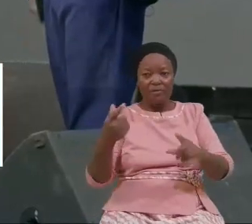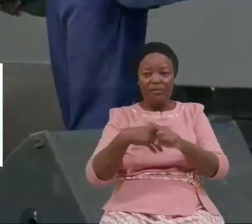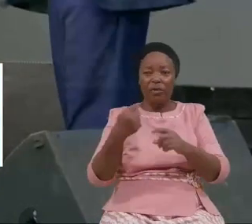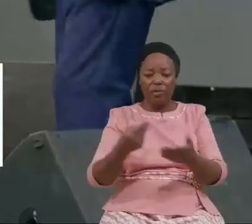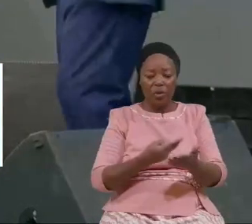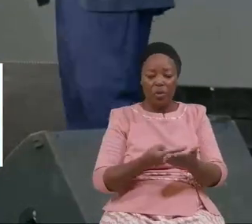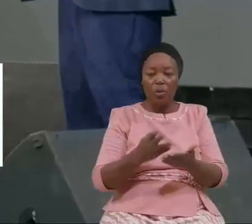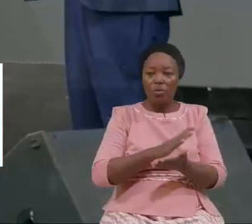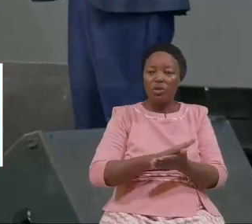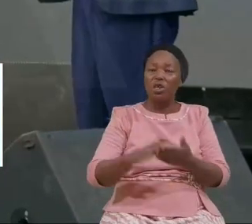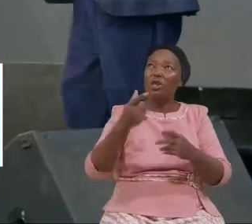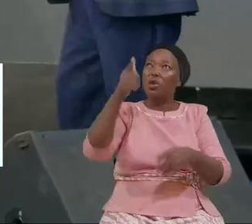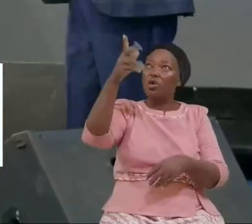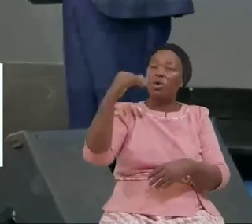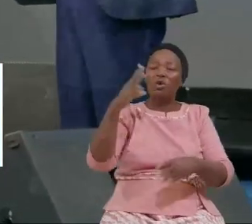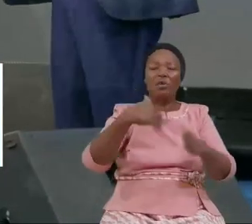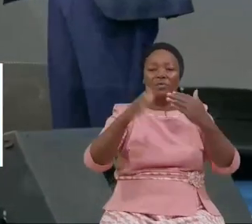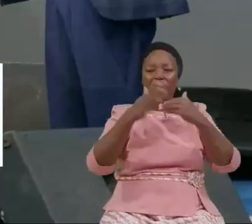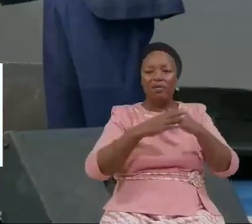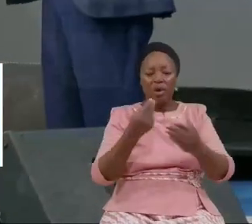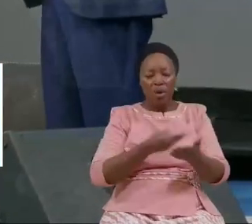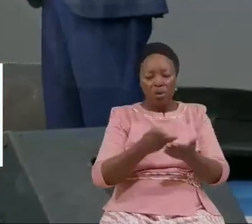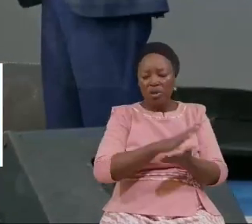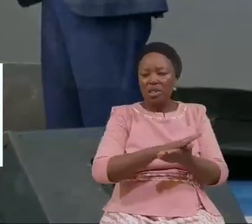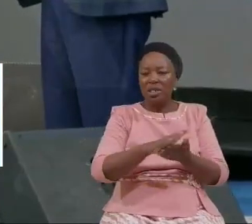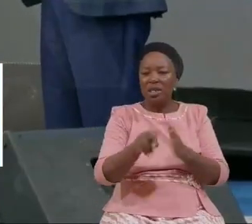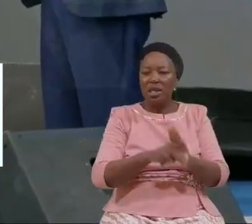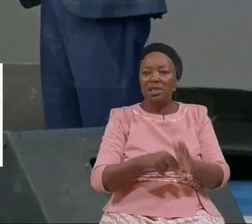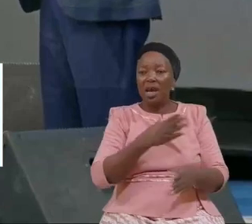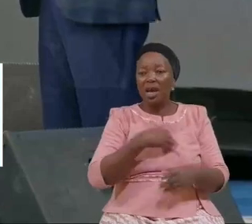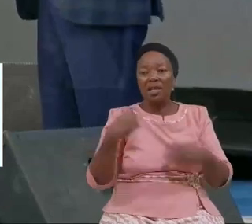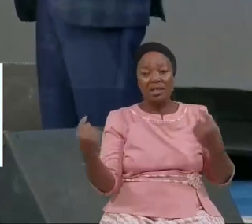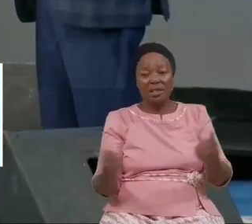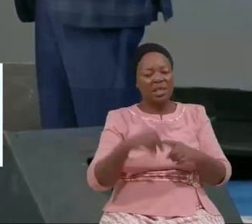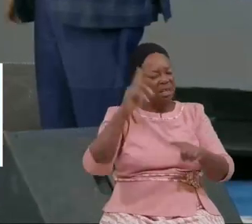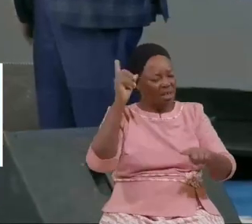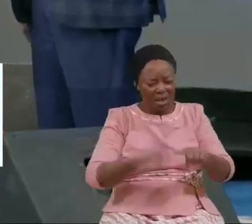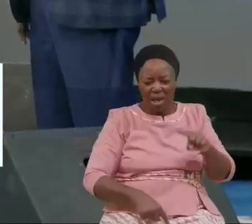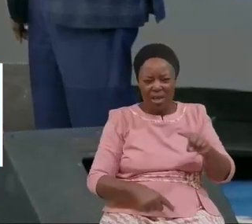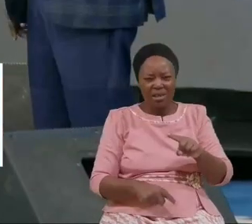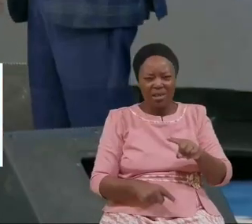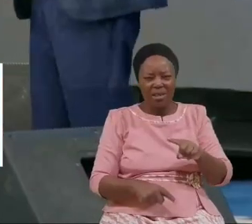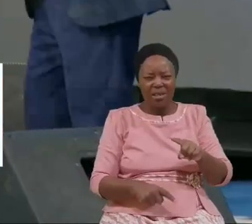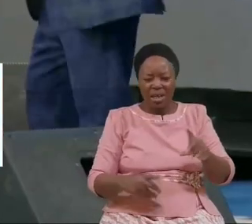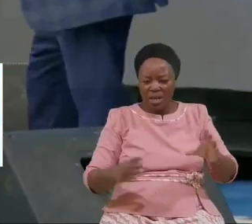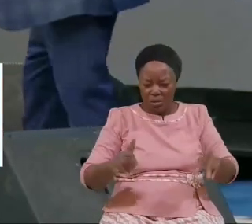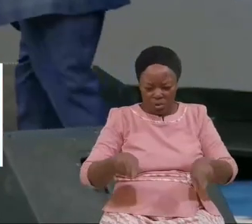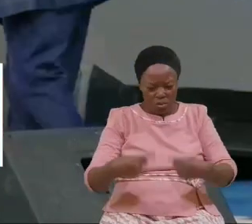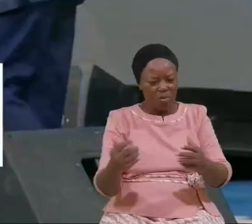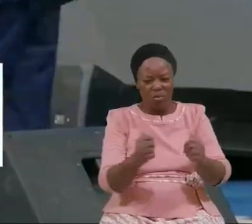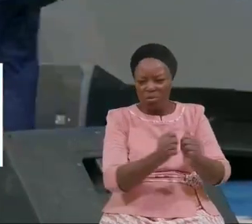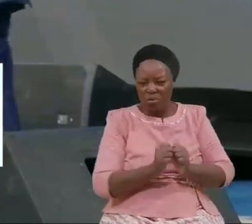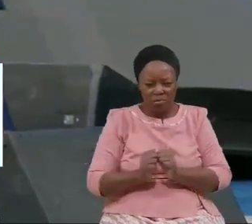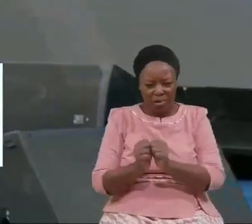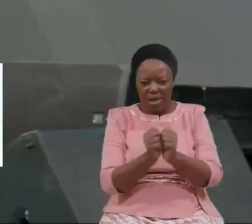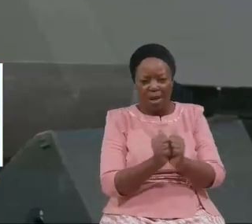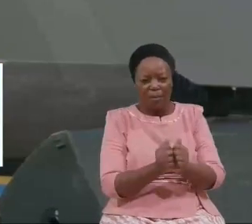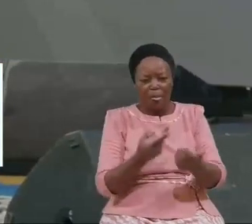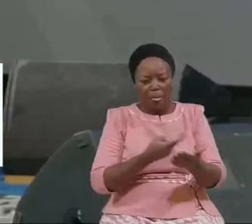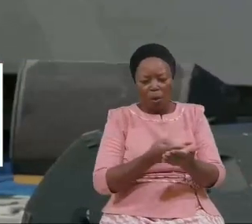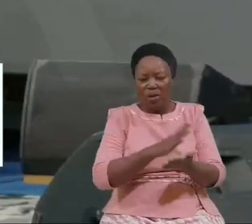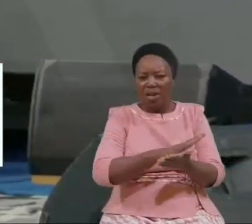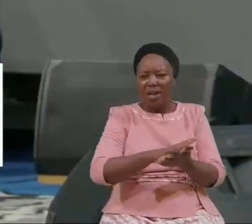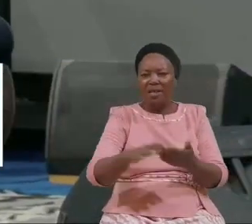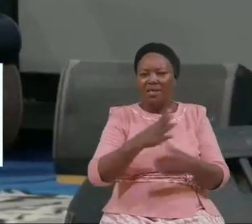du ciel la sainteté et le péché ne peuvent pas cohabiter la sainteté le